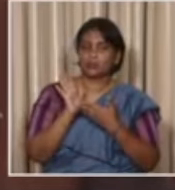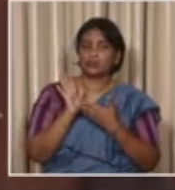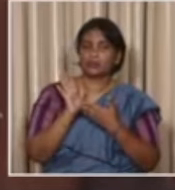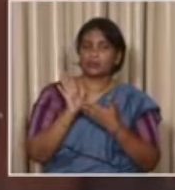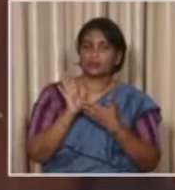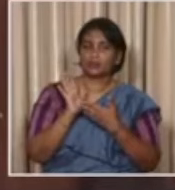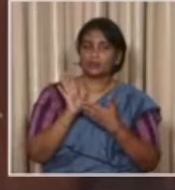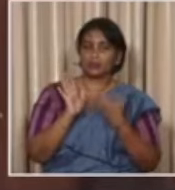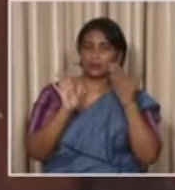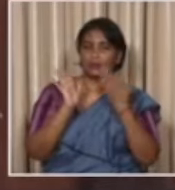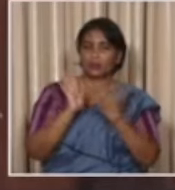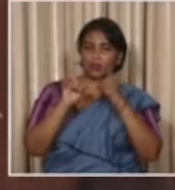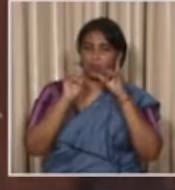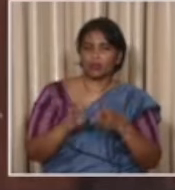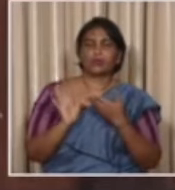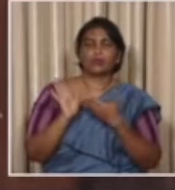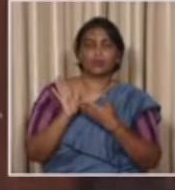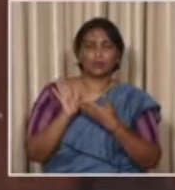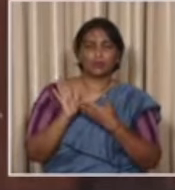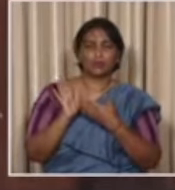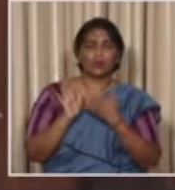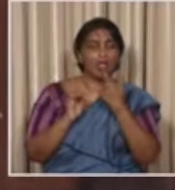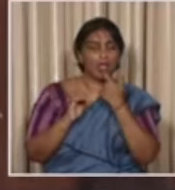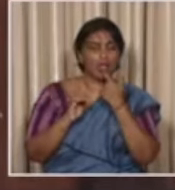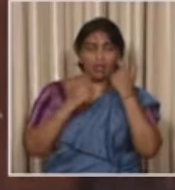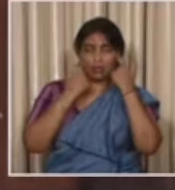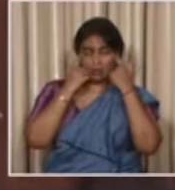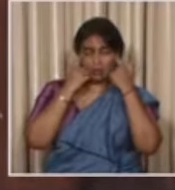මෙන්න මේ ආකාරයට මම සභාගත කරන්න මෙන්න මේ ආකාරයට